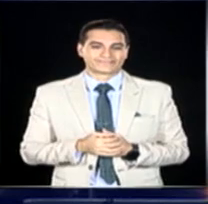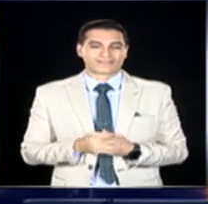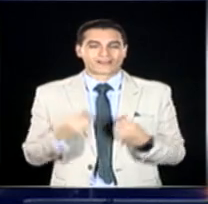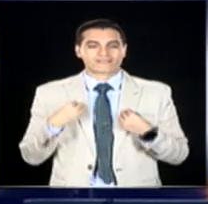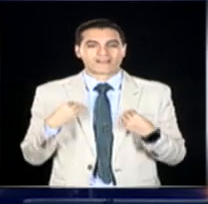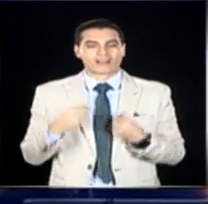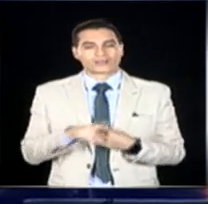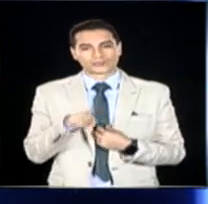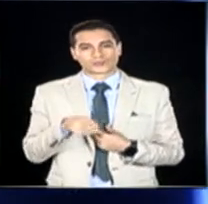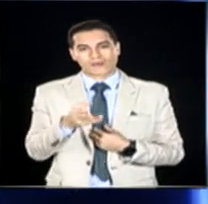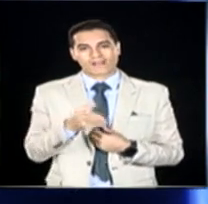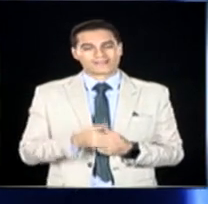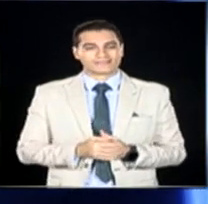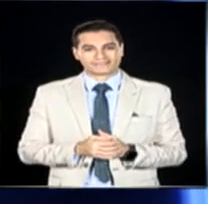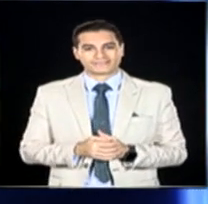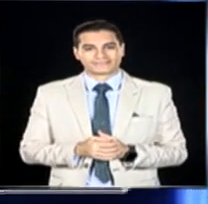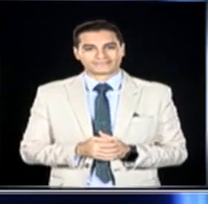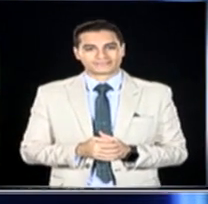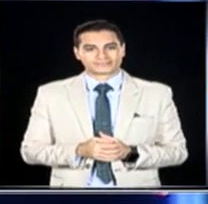رياضة، والسؤال هو: